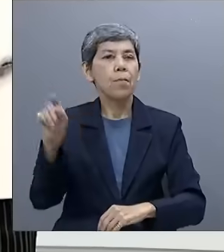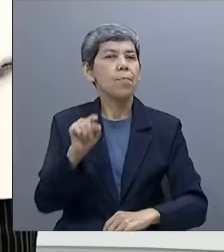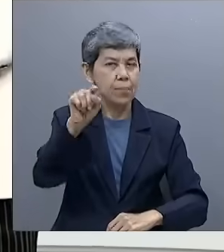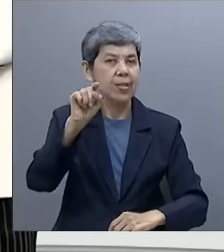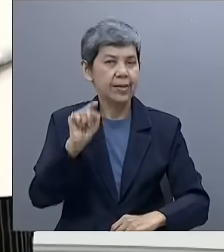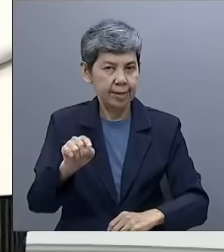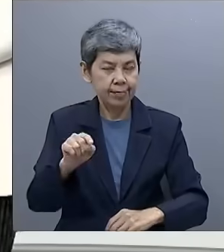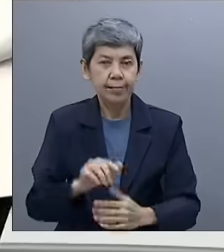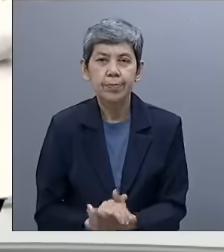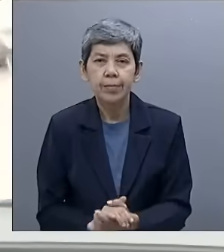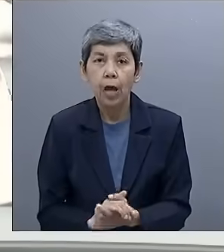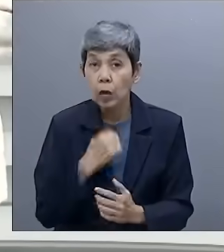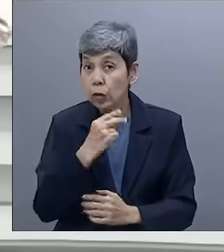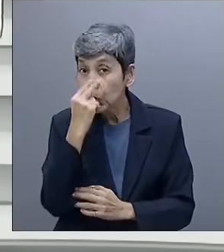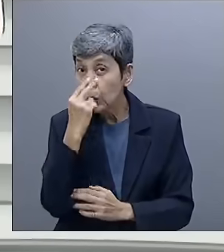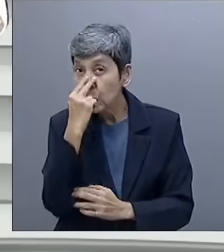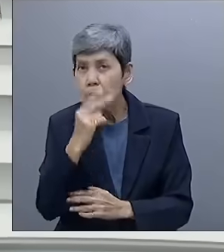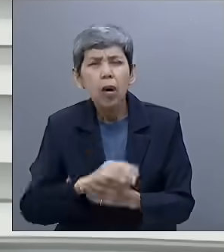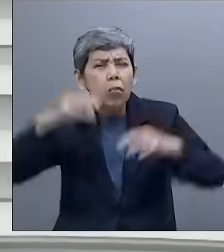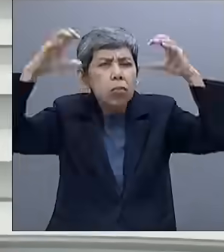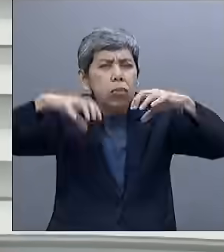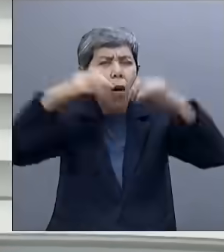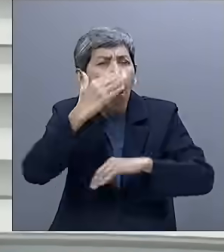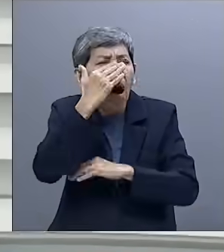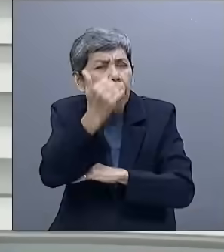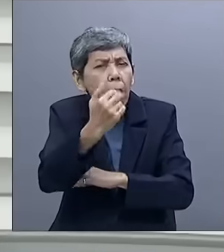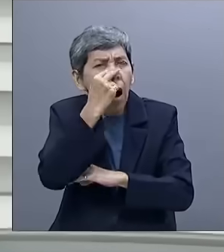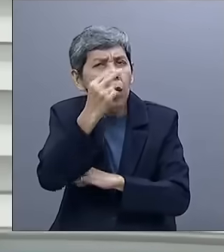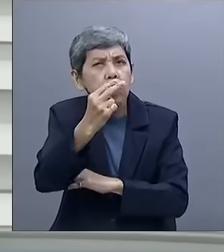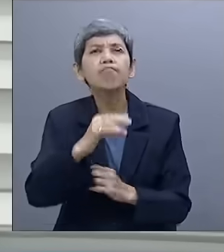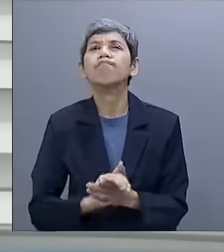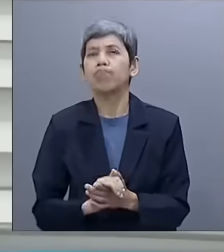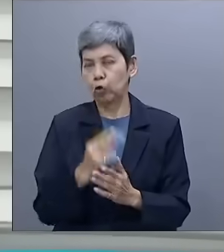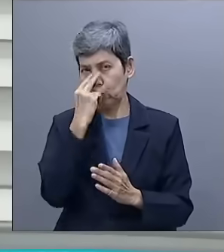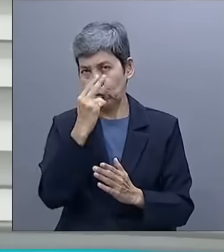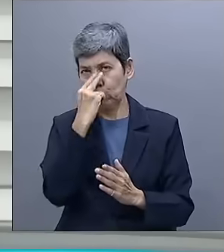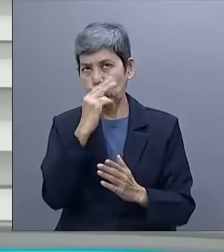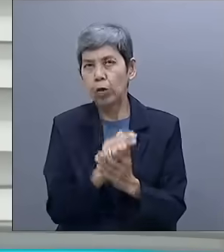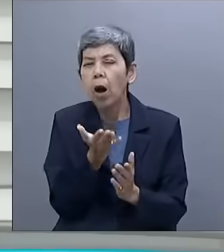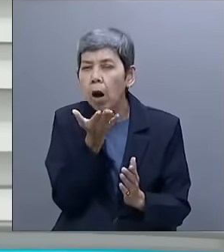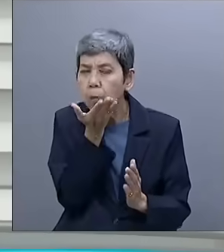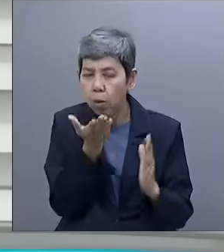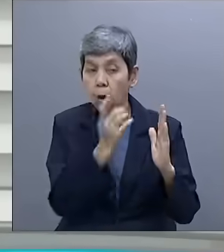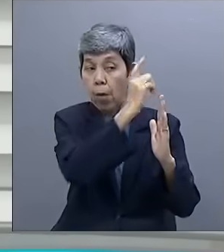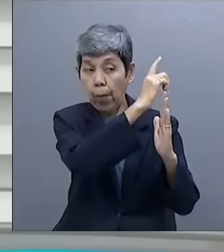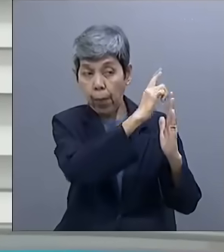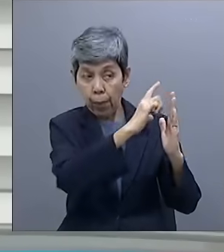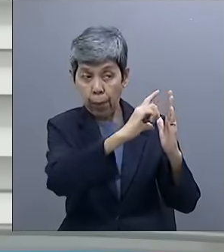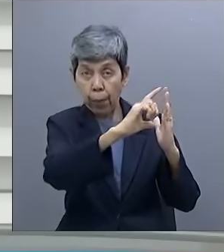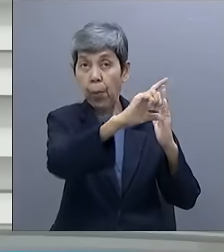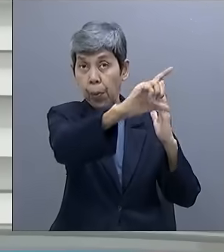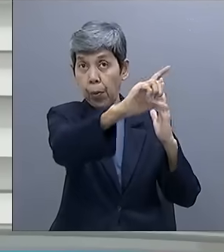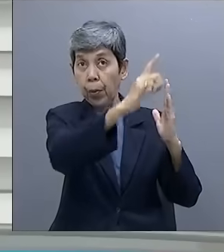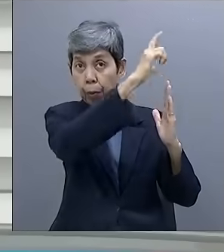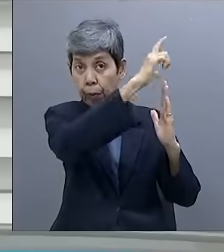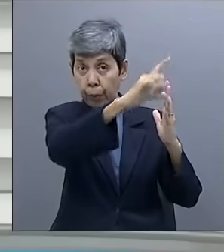ของพื้นที่ค่ะเรามาดูปัจจัยที่ทำให้มีฝนตกหนักในวันนี้นะคะเกิดจากปัจจัยตัวแรกก็คือร่องมรสุมหรือว่าแนวของเมฆฝนนะคะซึ่งพาดผ่